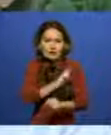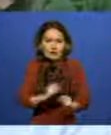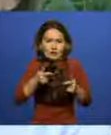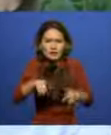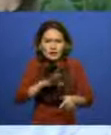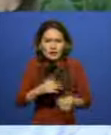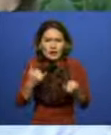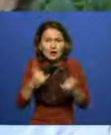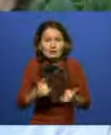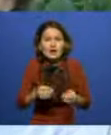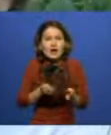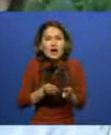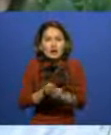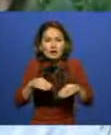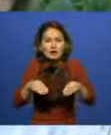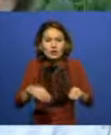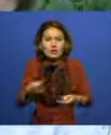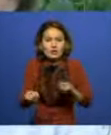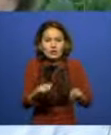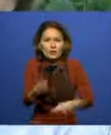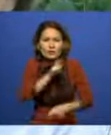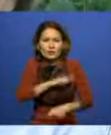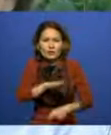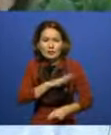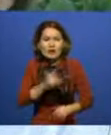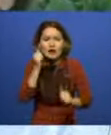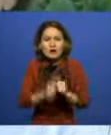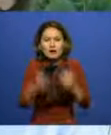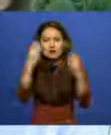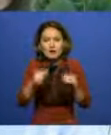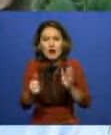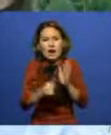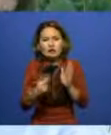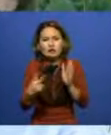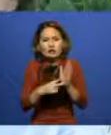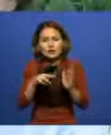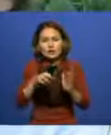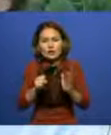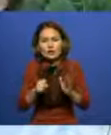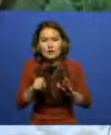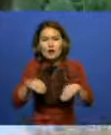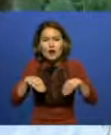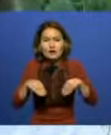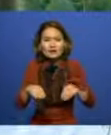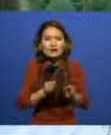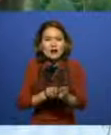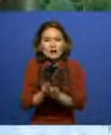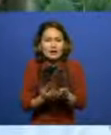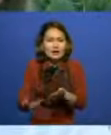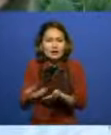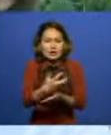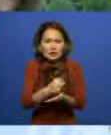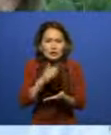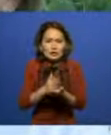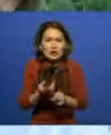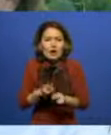отыр. Собираем сбор каждый день. Күніне 6-7 тонна қияр жинаймыз. Бұл кәсіпорын мен үшін өте құнды. Себебі менің қызметім